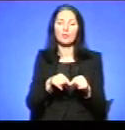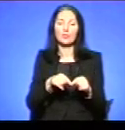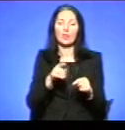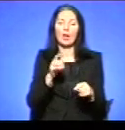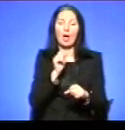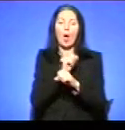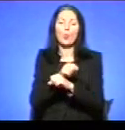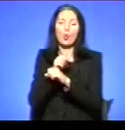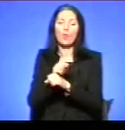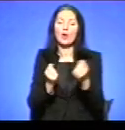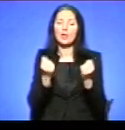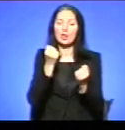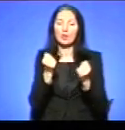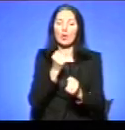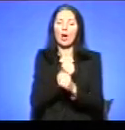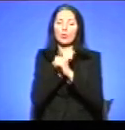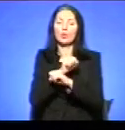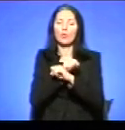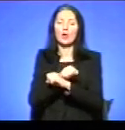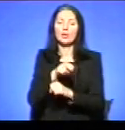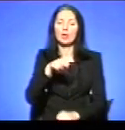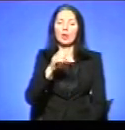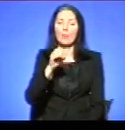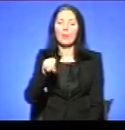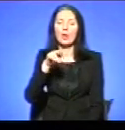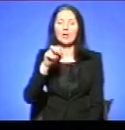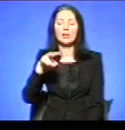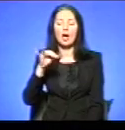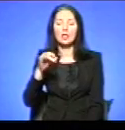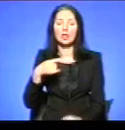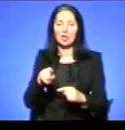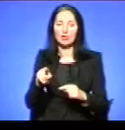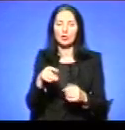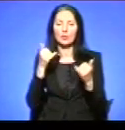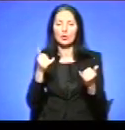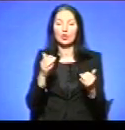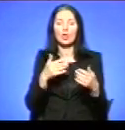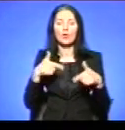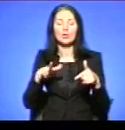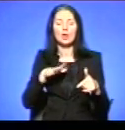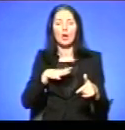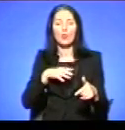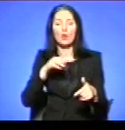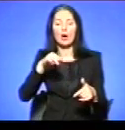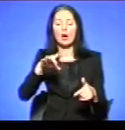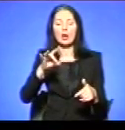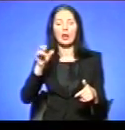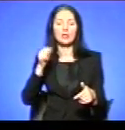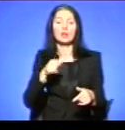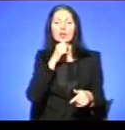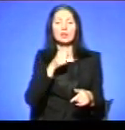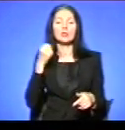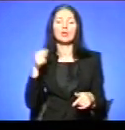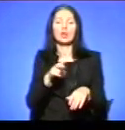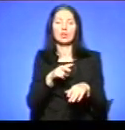тому подібного. Дякуємо вам за розмову. А сьогодні у нас в гостях був Тарас Редьква, старший оперуповноважений управління карного